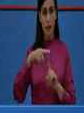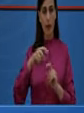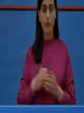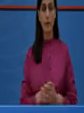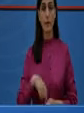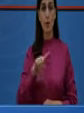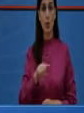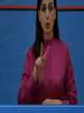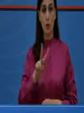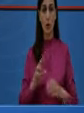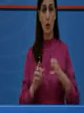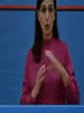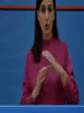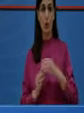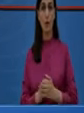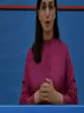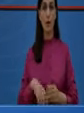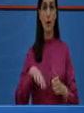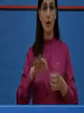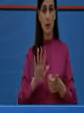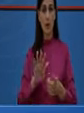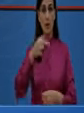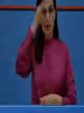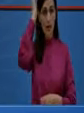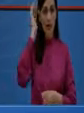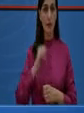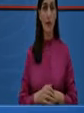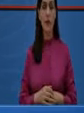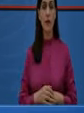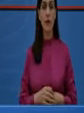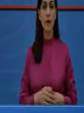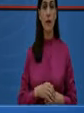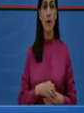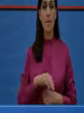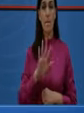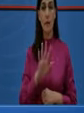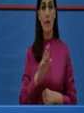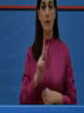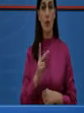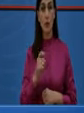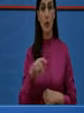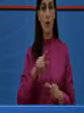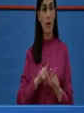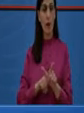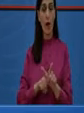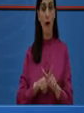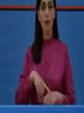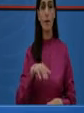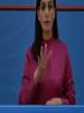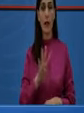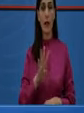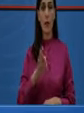31 të prekur në Tiran, 12 në Shkodër, 6 në Fier, nga 5 raste në Kruj dhe